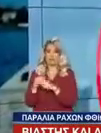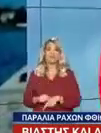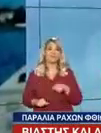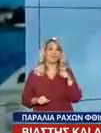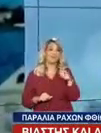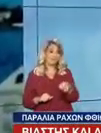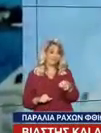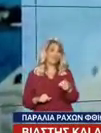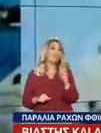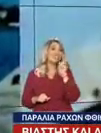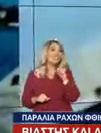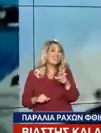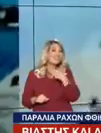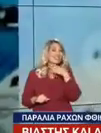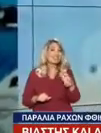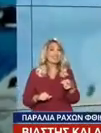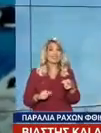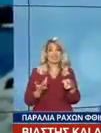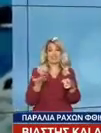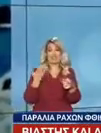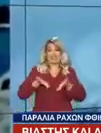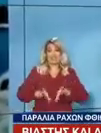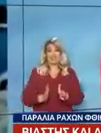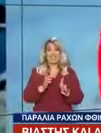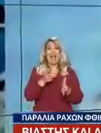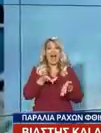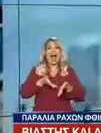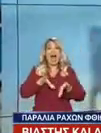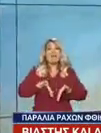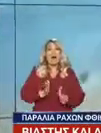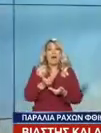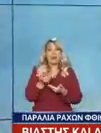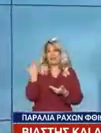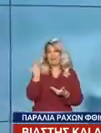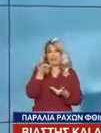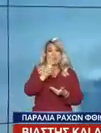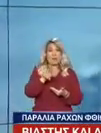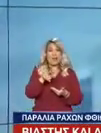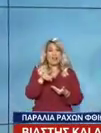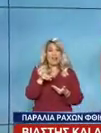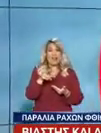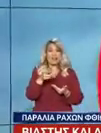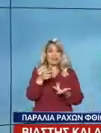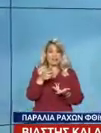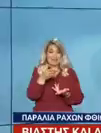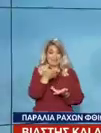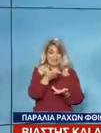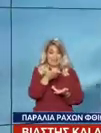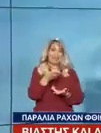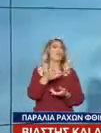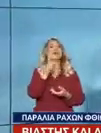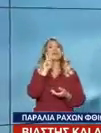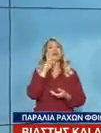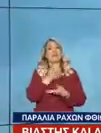από 48 ώρες. Και το σημείο που βρέθηκε πνιγμένος ο άνδρας, που σήμερα το πρωί, ξαναλέω, αυτή είναι η βουτιά που κάνει για να